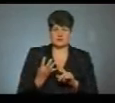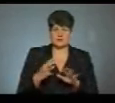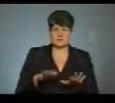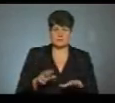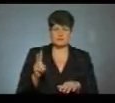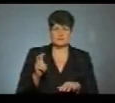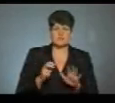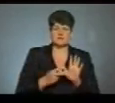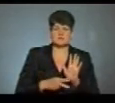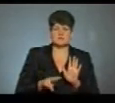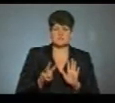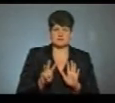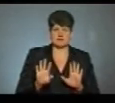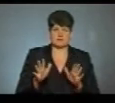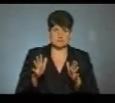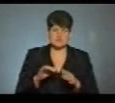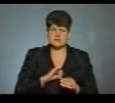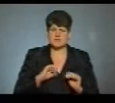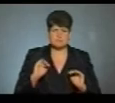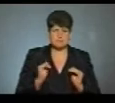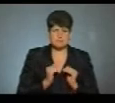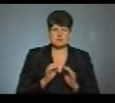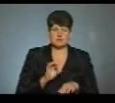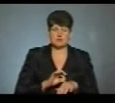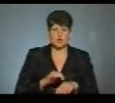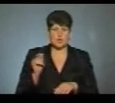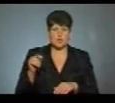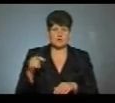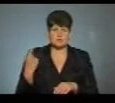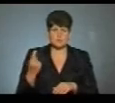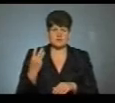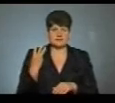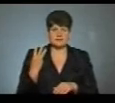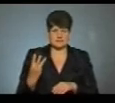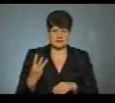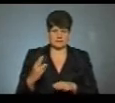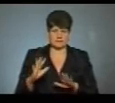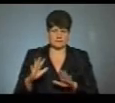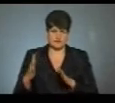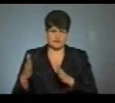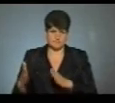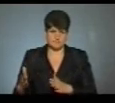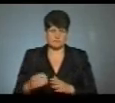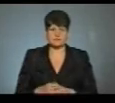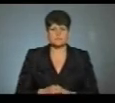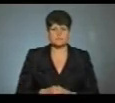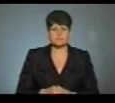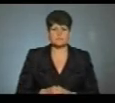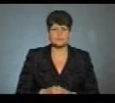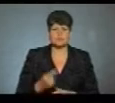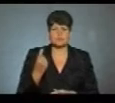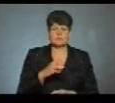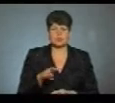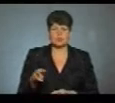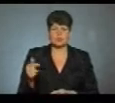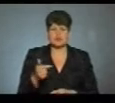місці – 273 випадки. Найменше хворих у Луганській області – 3 лабораторно підтверджених випадки коронавірусу. 1 000 000